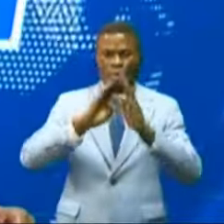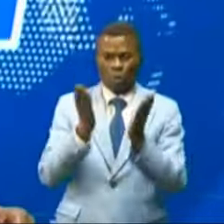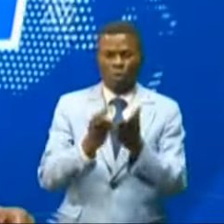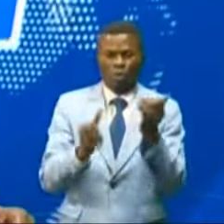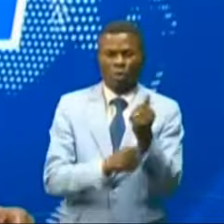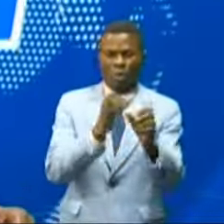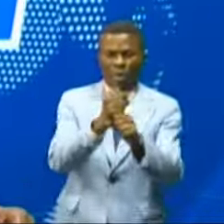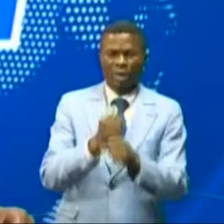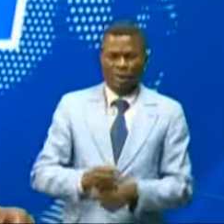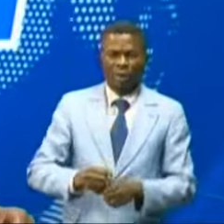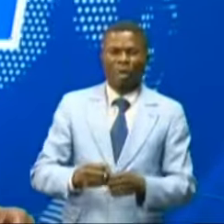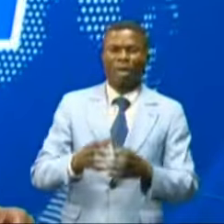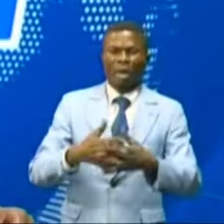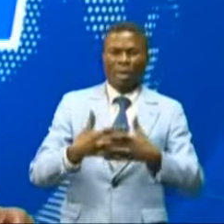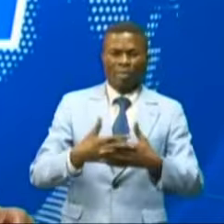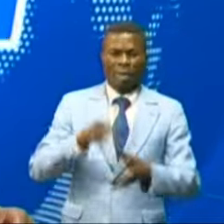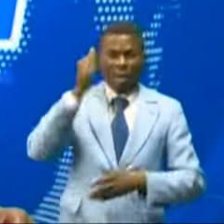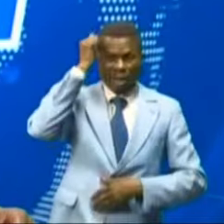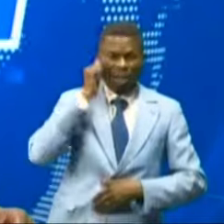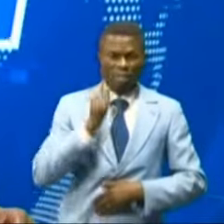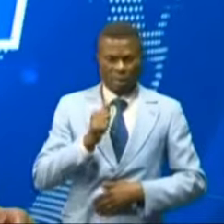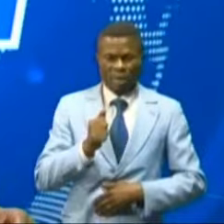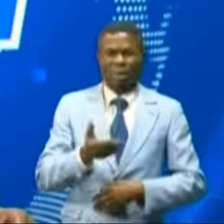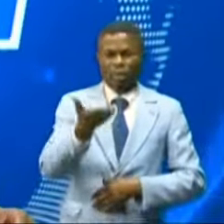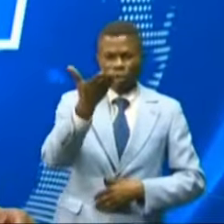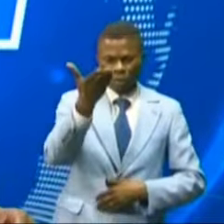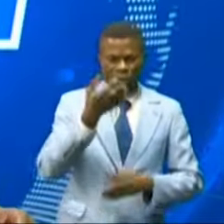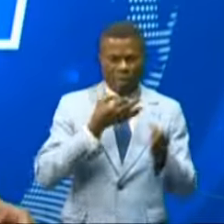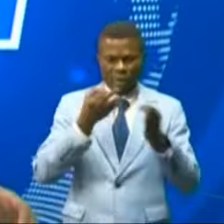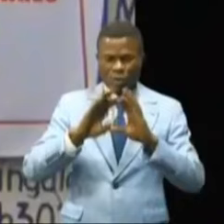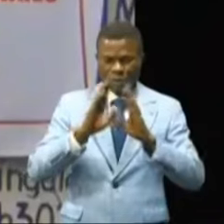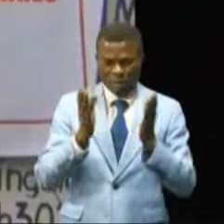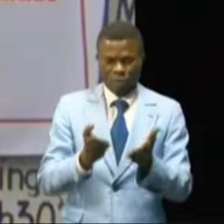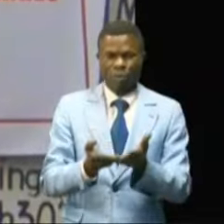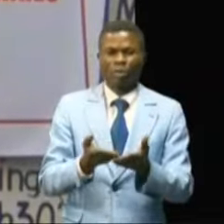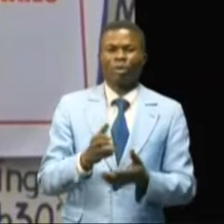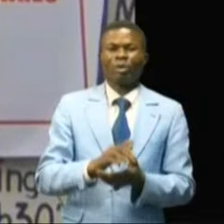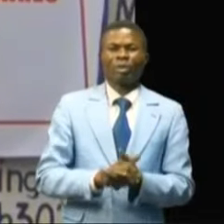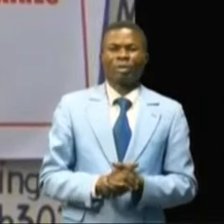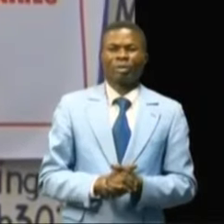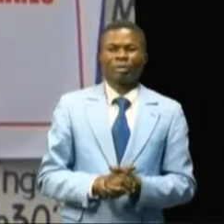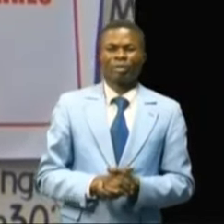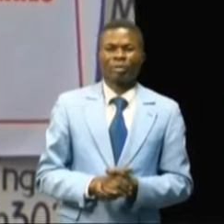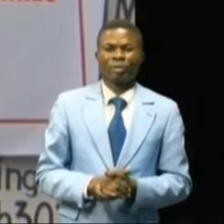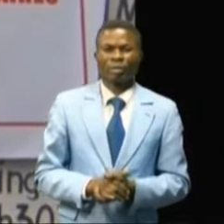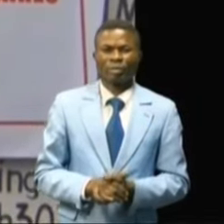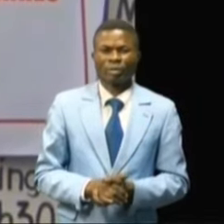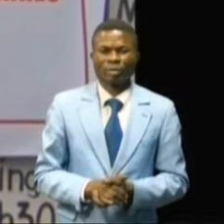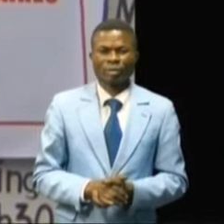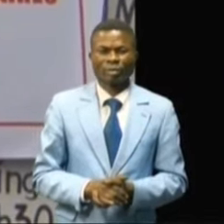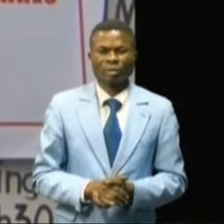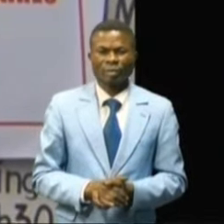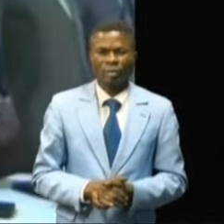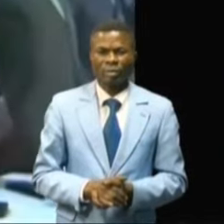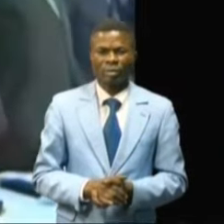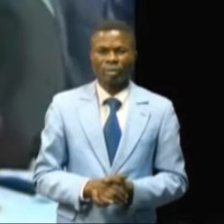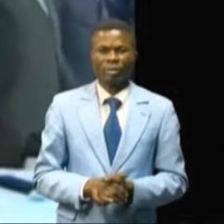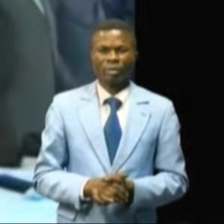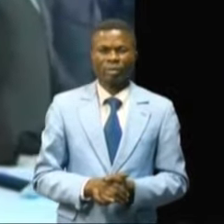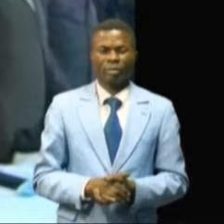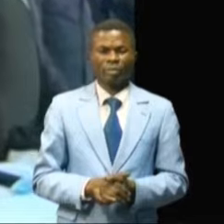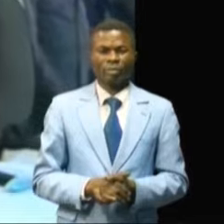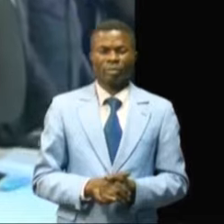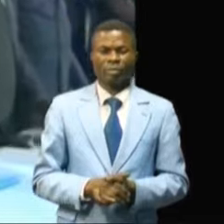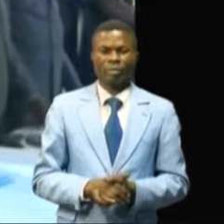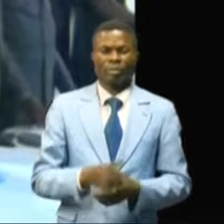l'acquisition de cette unité flottante. D'autres précisions dans ces reportages.